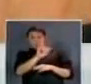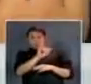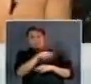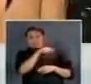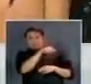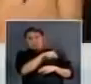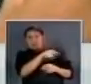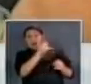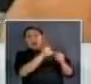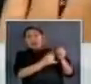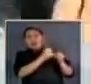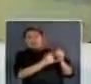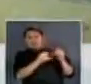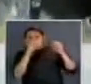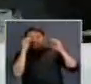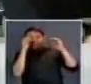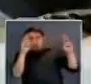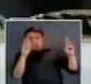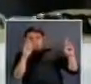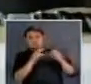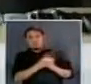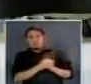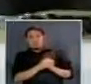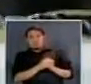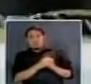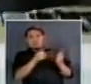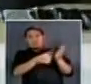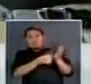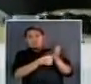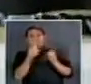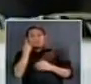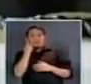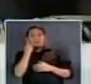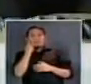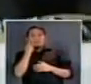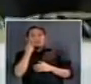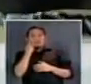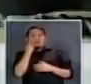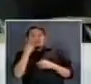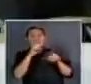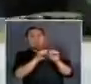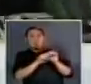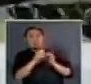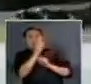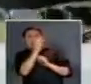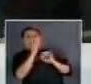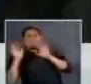term at siya ay unopposed din. At sa kanyang pagboto kanina ay dinumog siya ng media